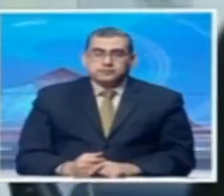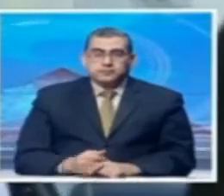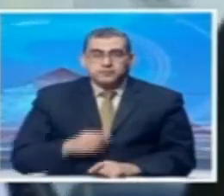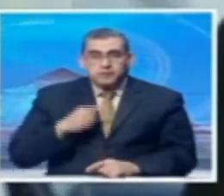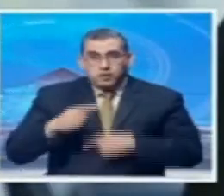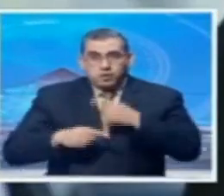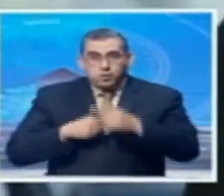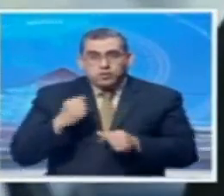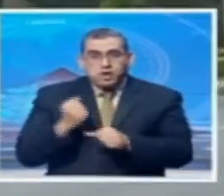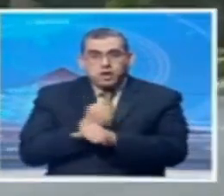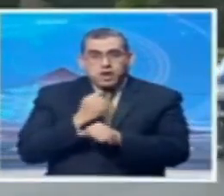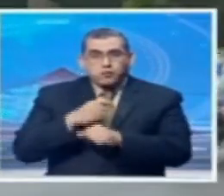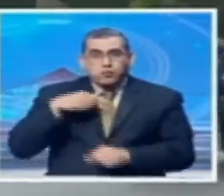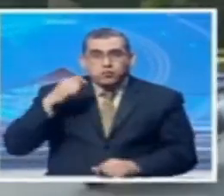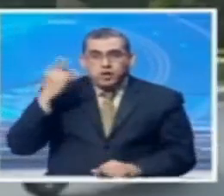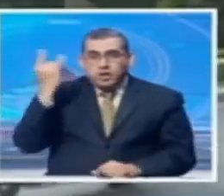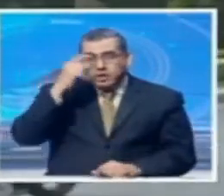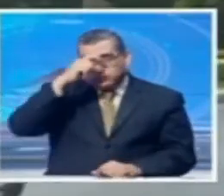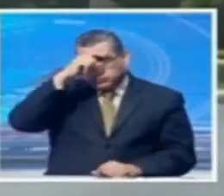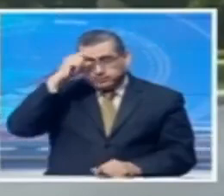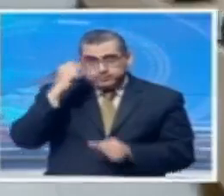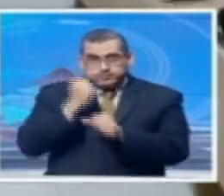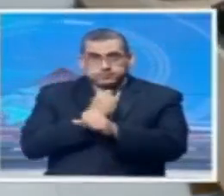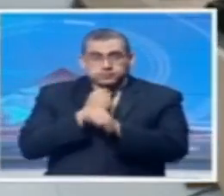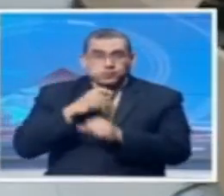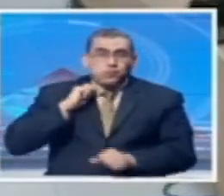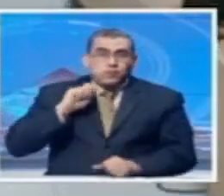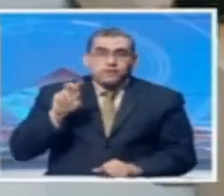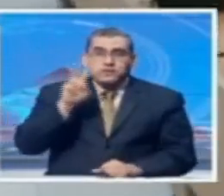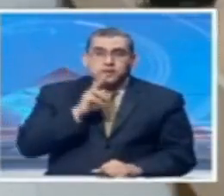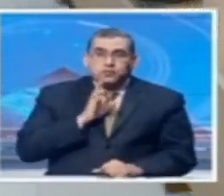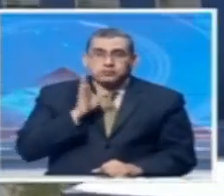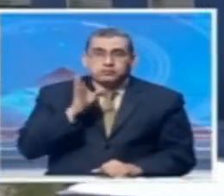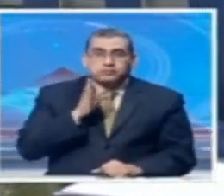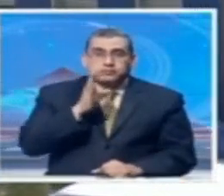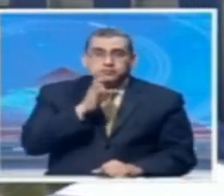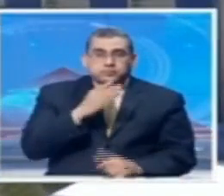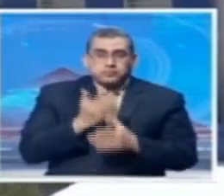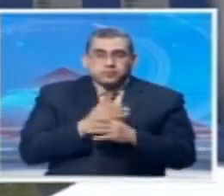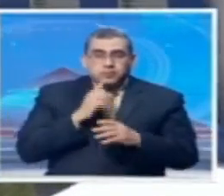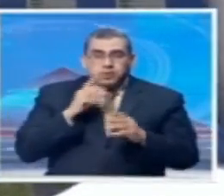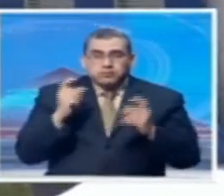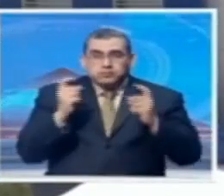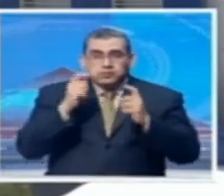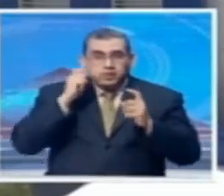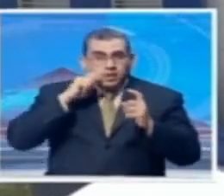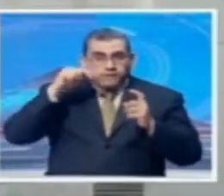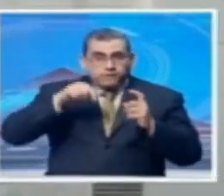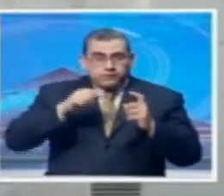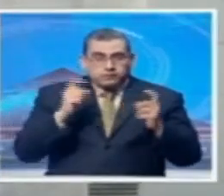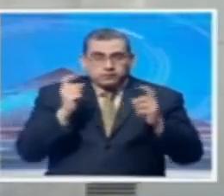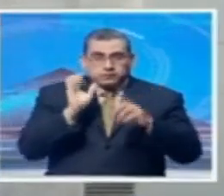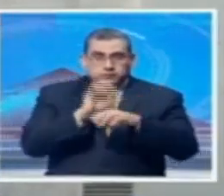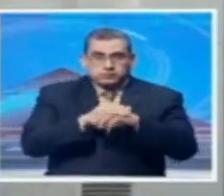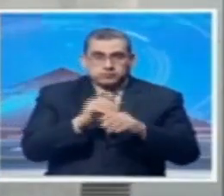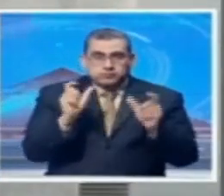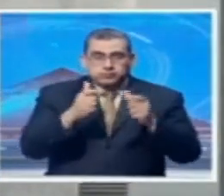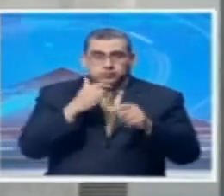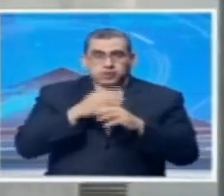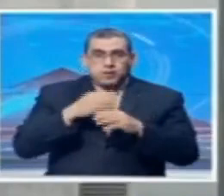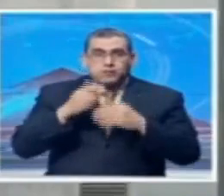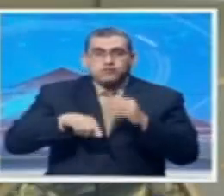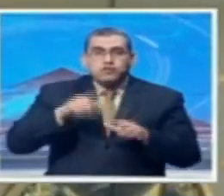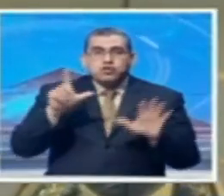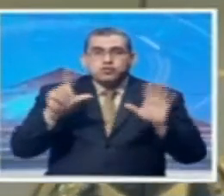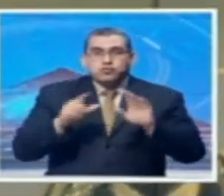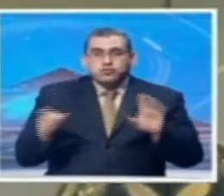تتواصل جهود وزارة الداخلية على مستوى الجمهورية لمواجهة الجريمة بكافة صورها وعلى مدار